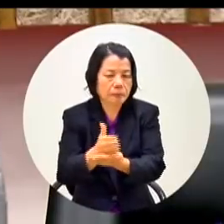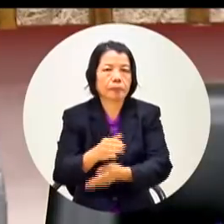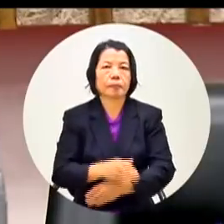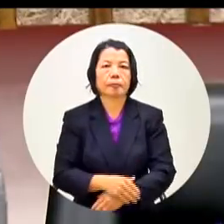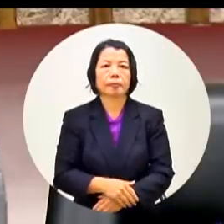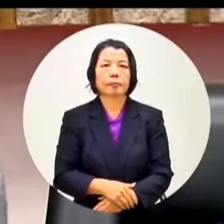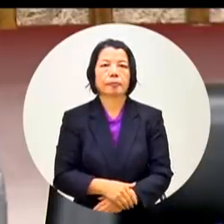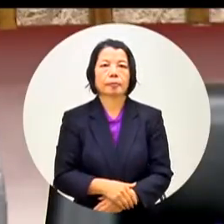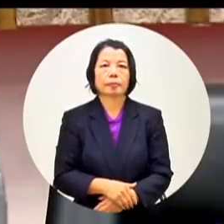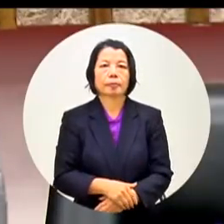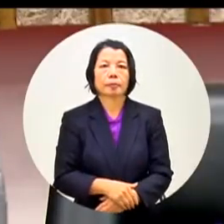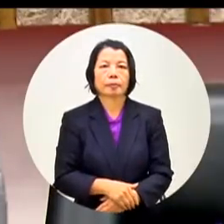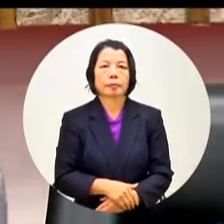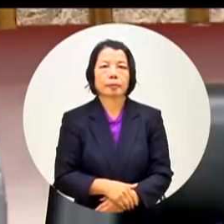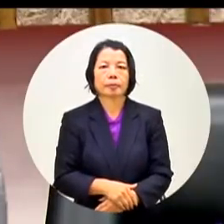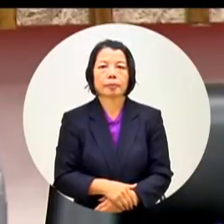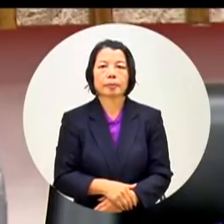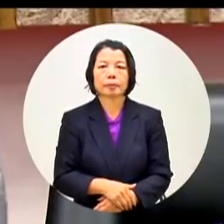来，我们下一页。